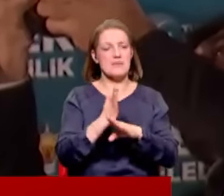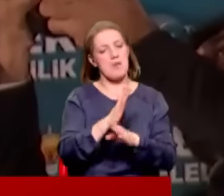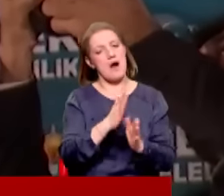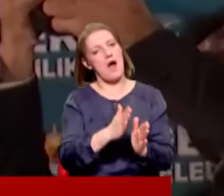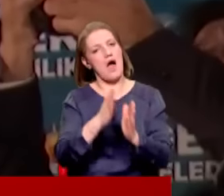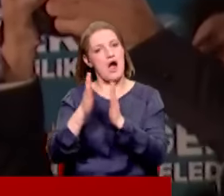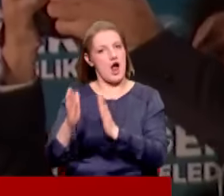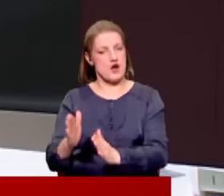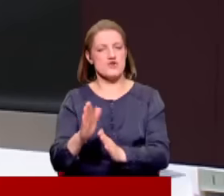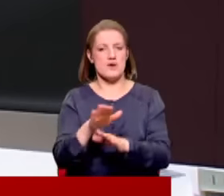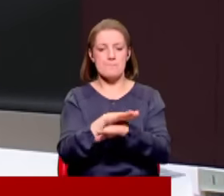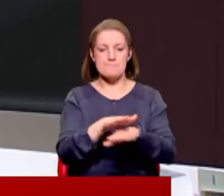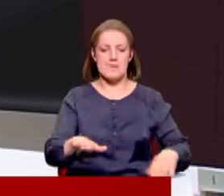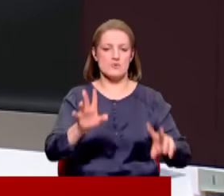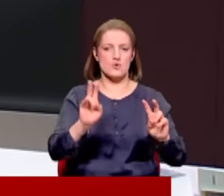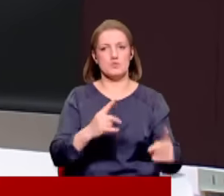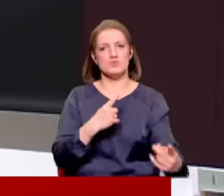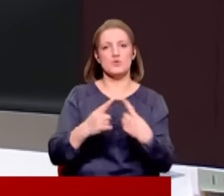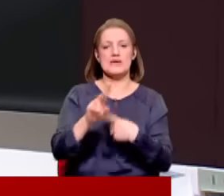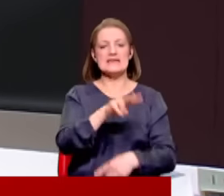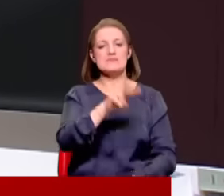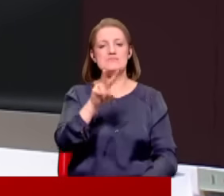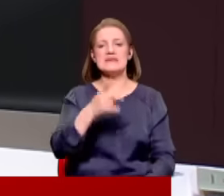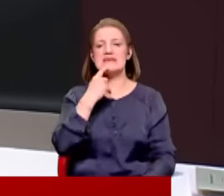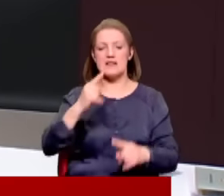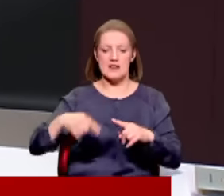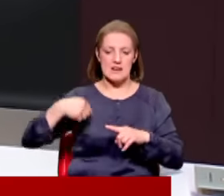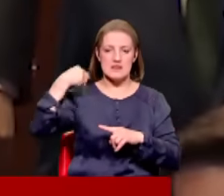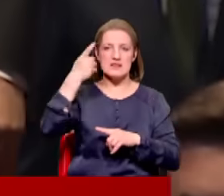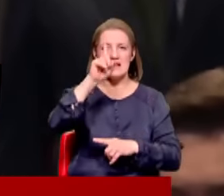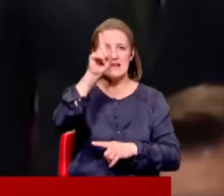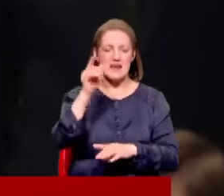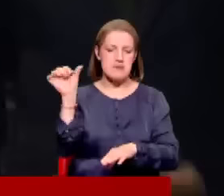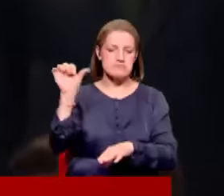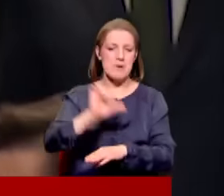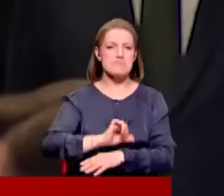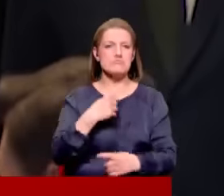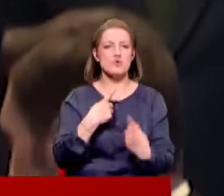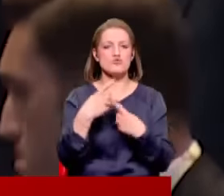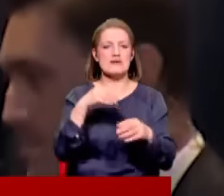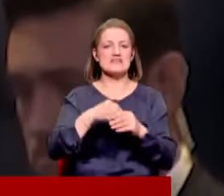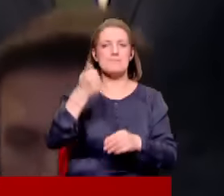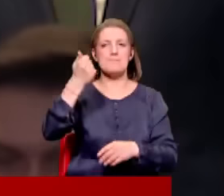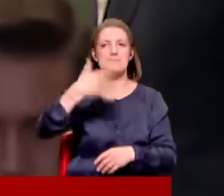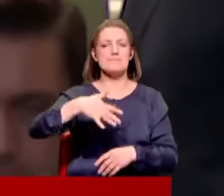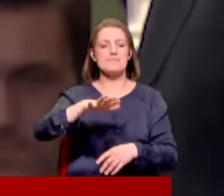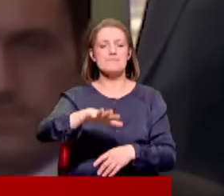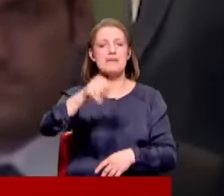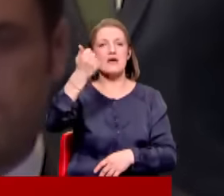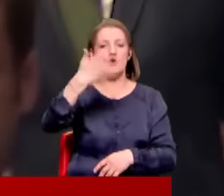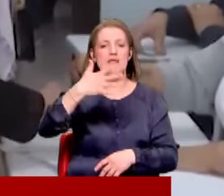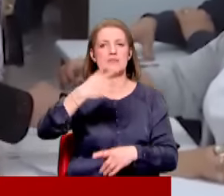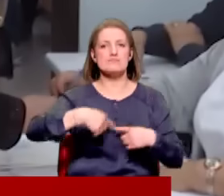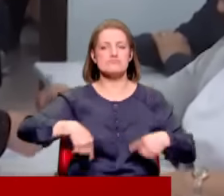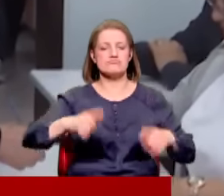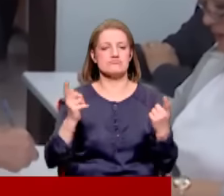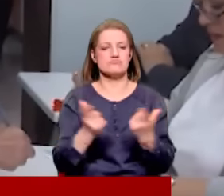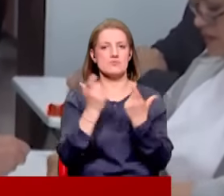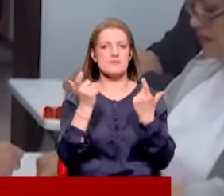ayrıca masaya yatıracağız. 22 yıl sonra ilk seçim yenilgisini konuşmak için Merkez Yönetim Kurulu'nu topladı Erdoğan.